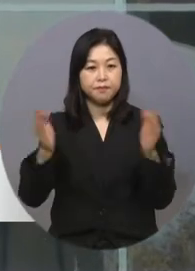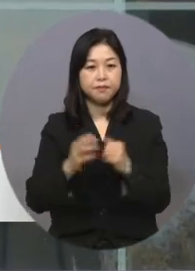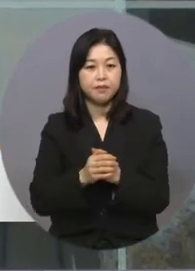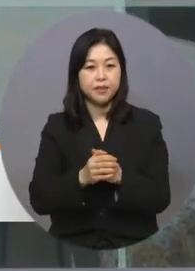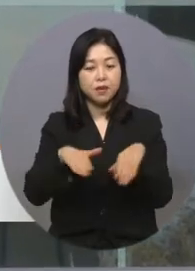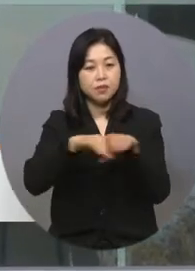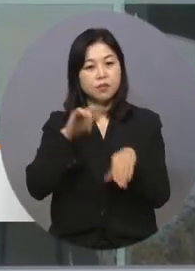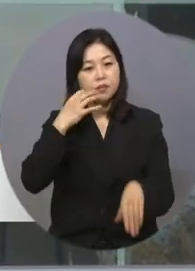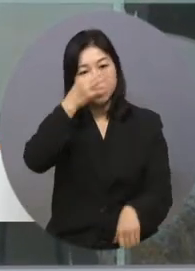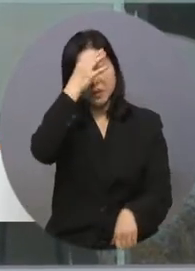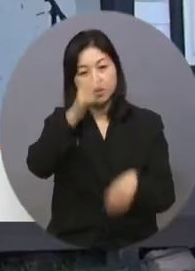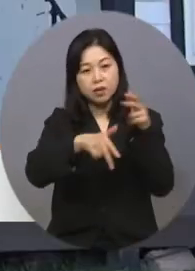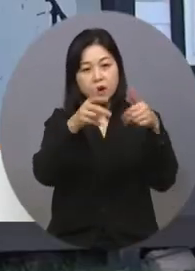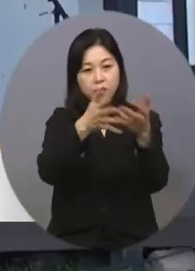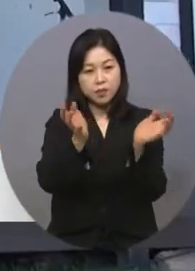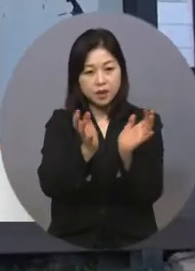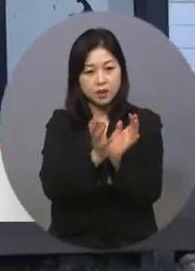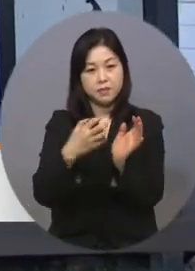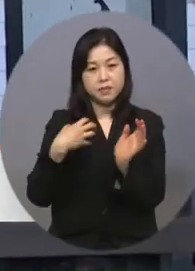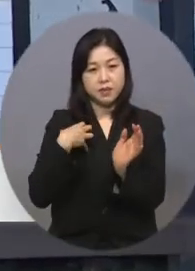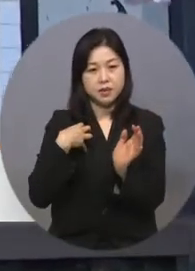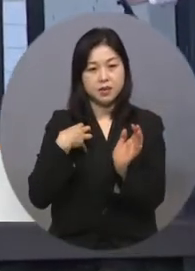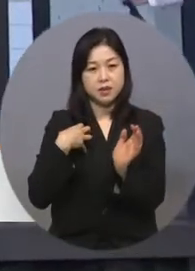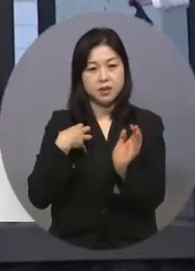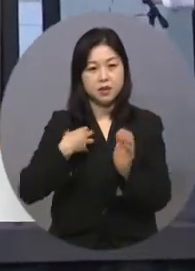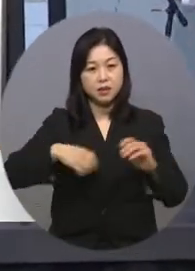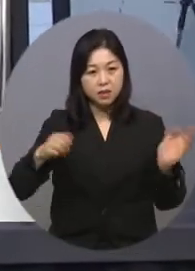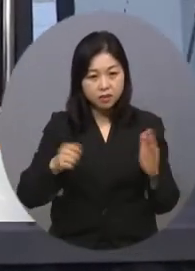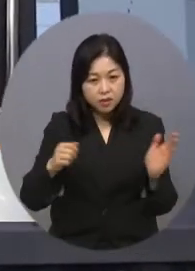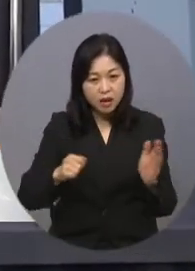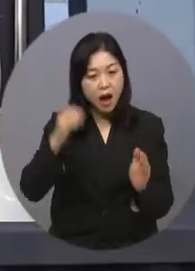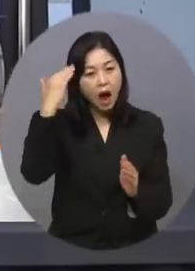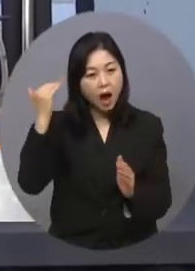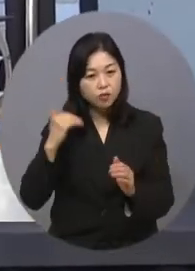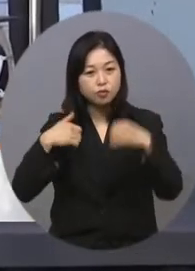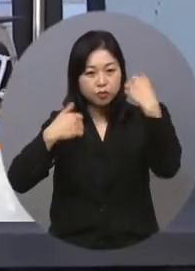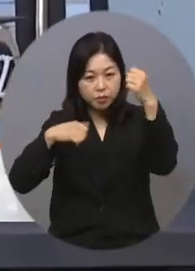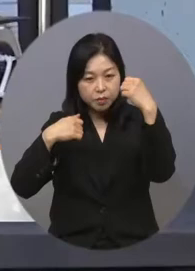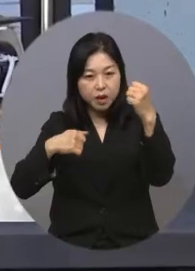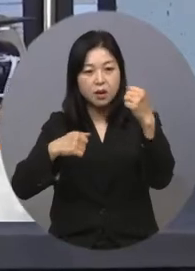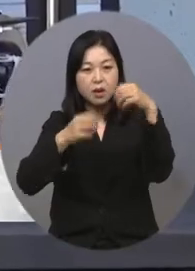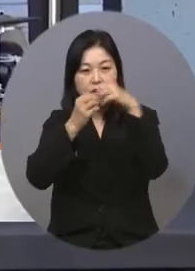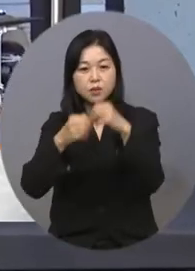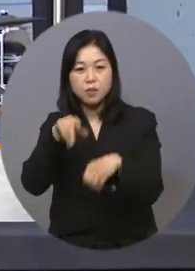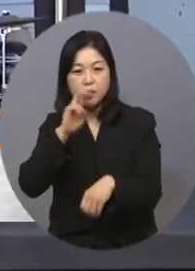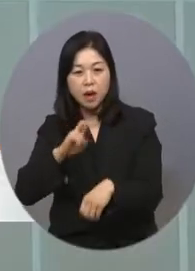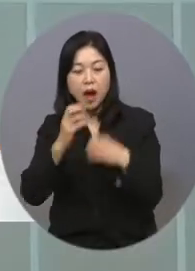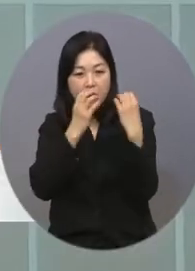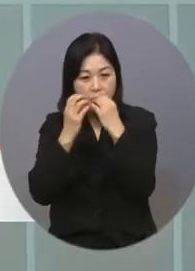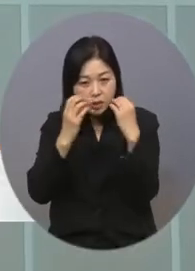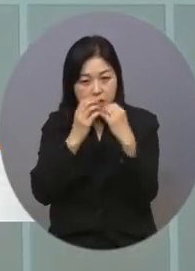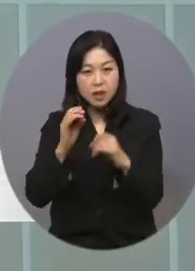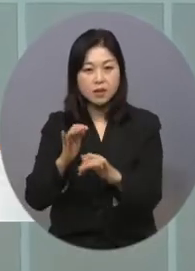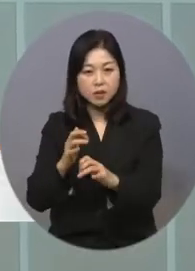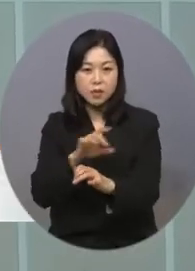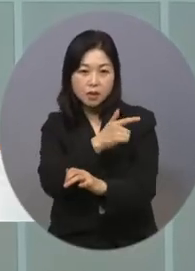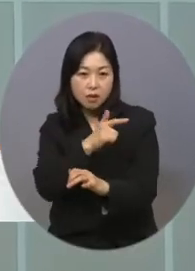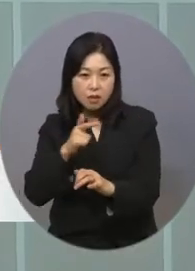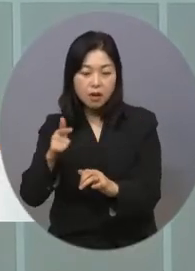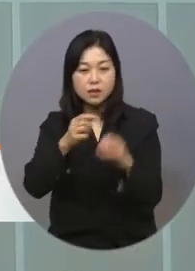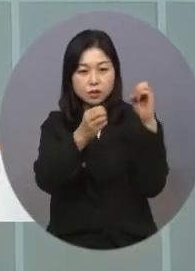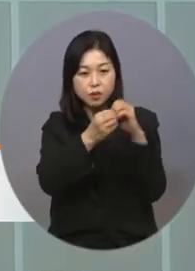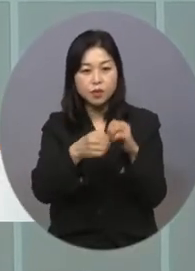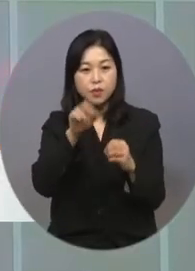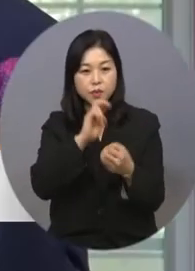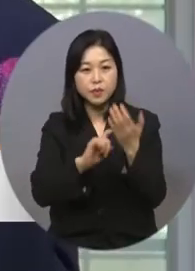문화예술사업단이 주최한 이번 축제는 장구난타, 한국무용, 민요, 하모니카, 색소폰 등 다양한 전통 공연과